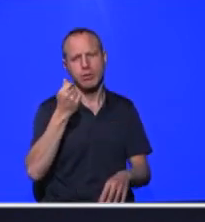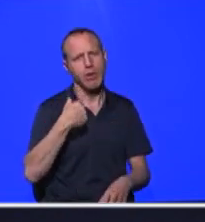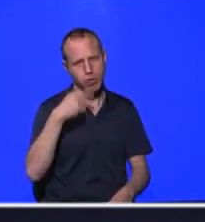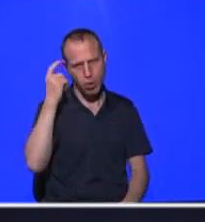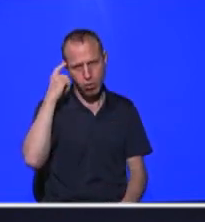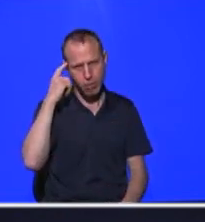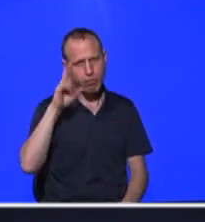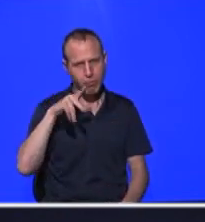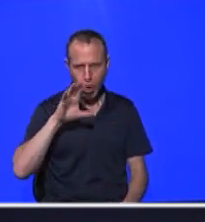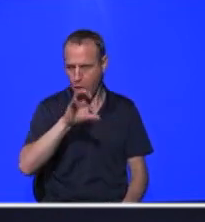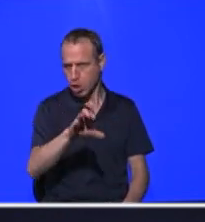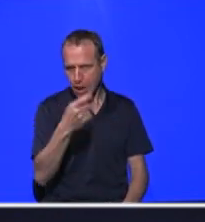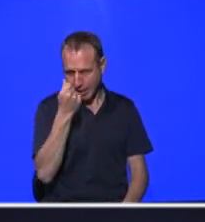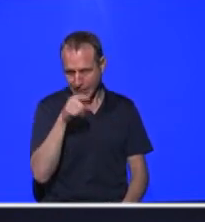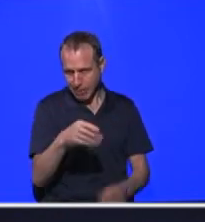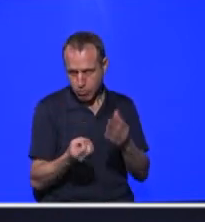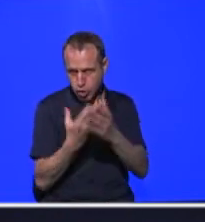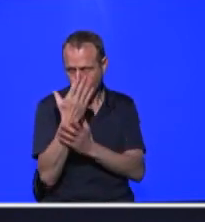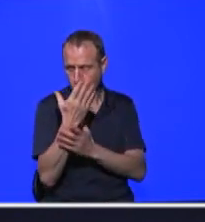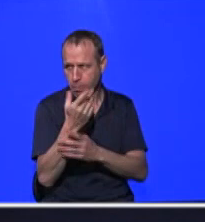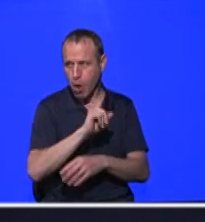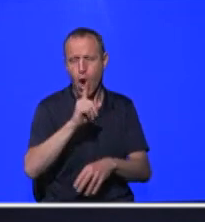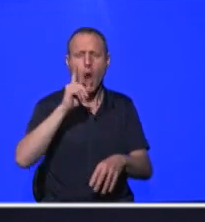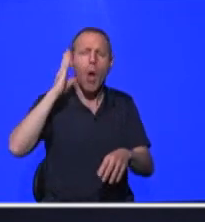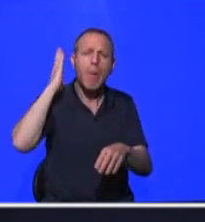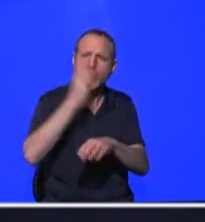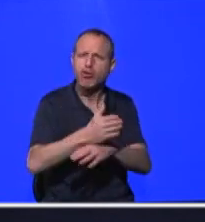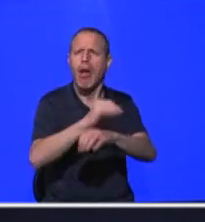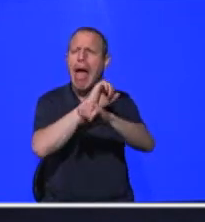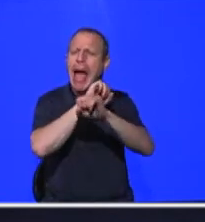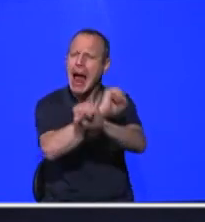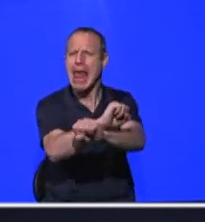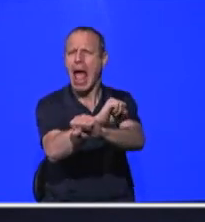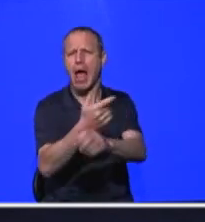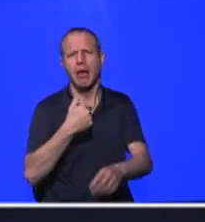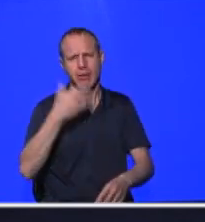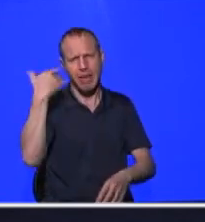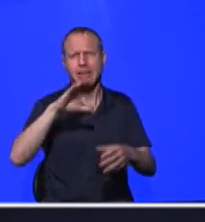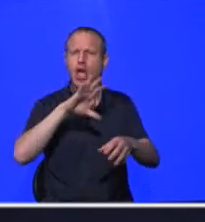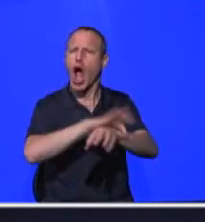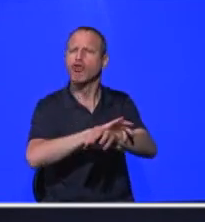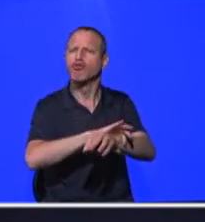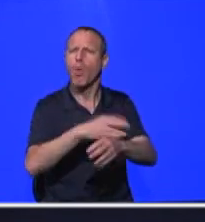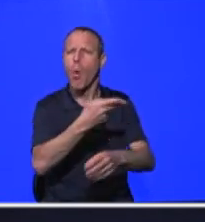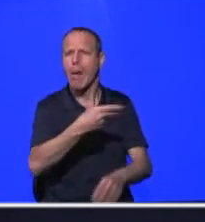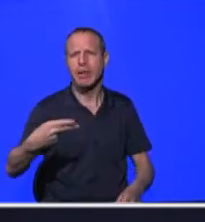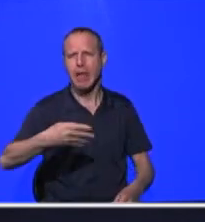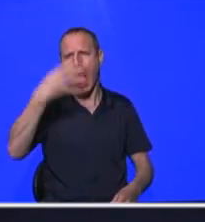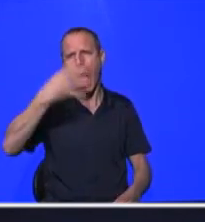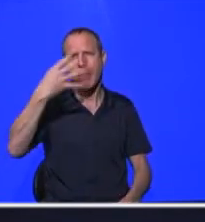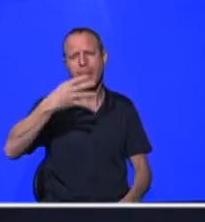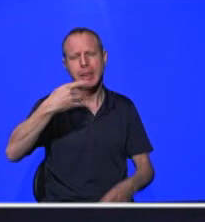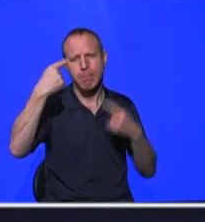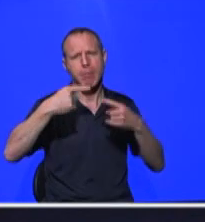אני חושב שאפשר להשקיע את הכסף הזה בשיקום, לא דווקא באנישה ובקליעה וב... אני הייתי קשור למיטה, הנה, כמו שהוא אמר, לאחר בימים על כללה,